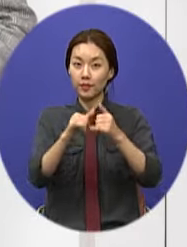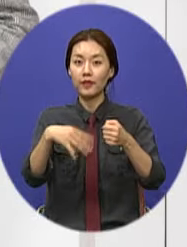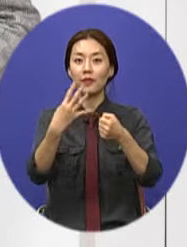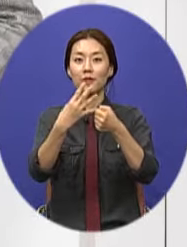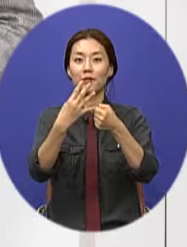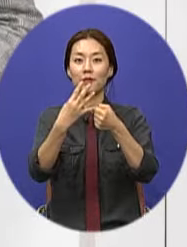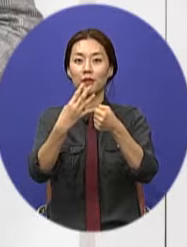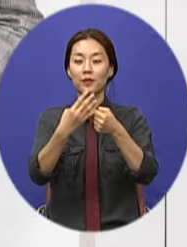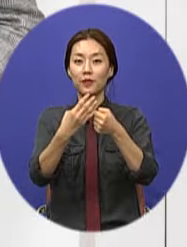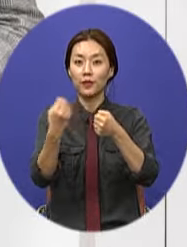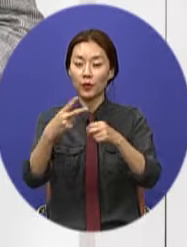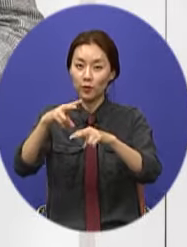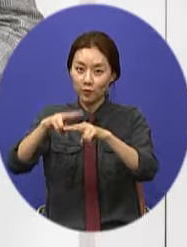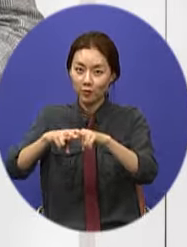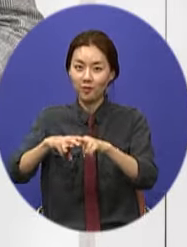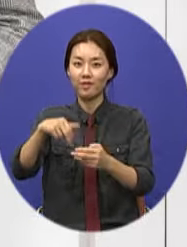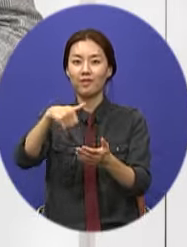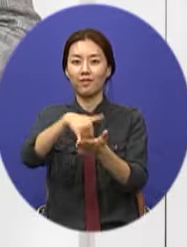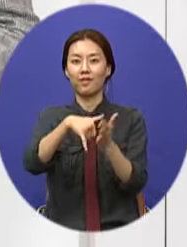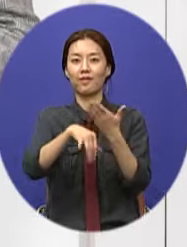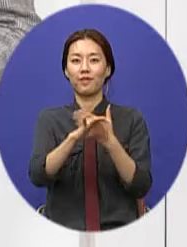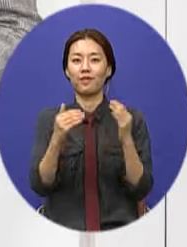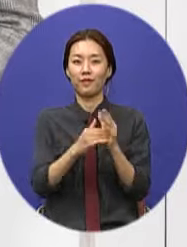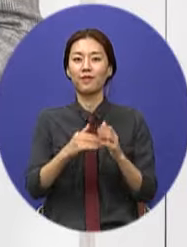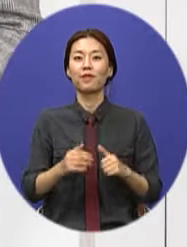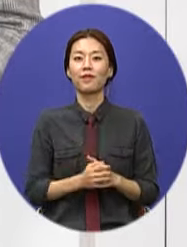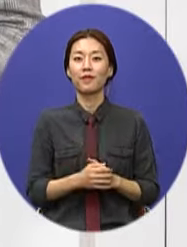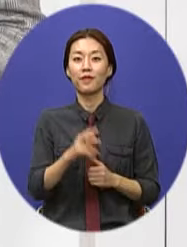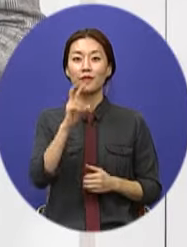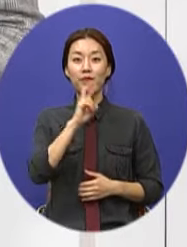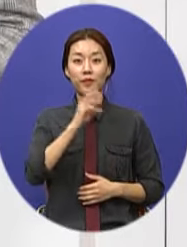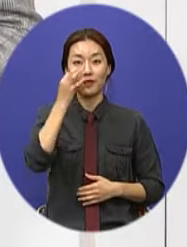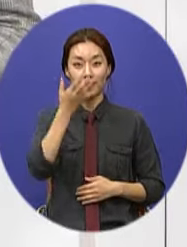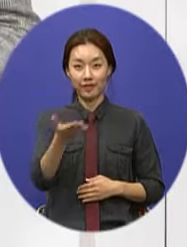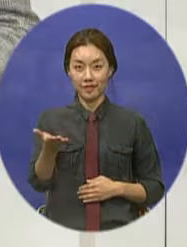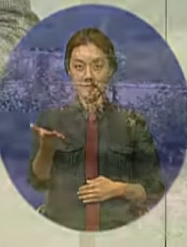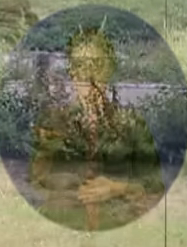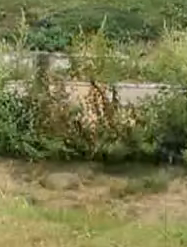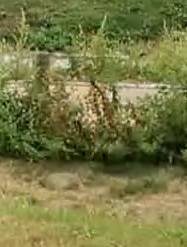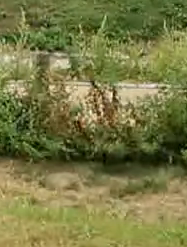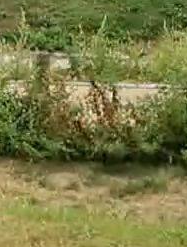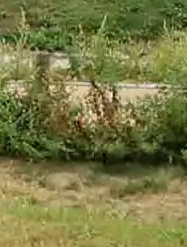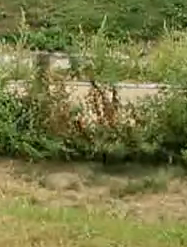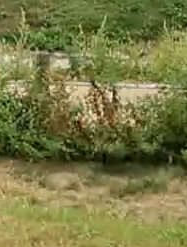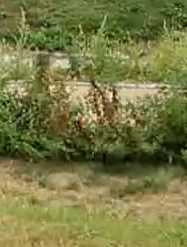4번 누르시고 우물 정자를 눌러주시면 되겠습니다. 네, 음악 네, 주세요.